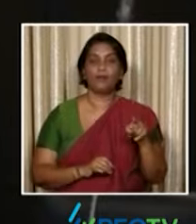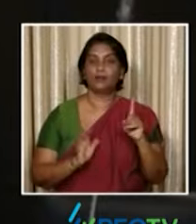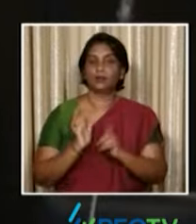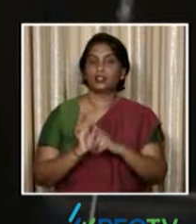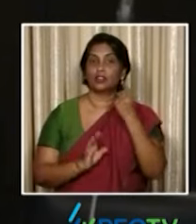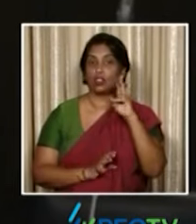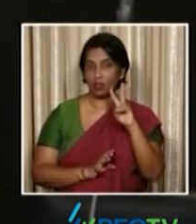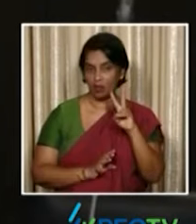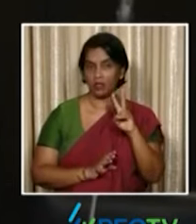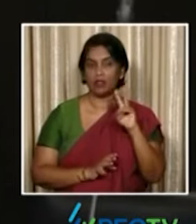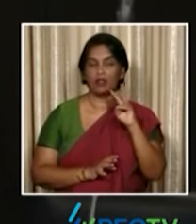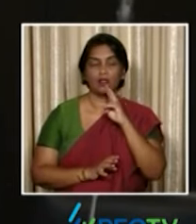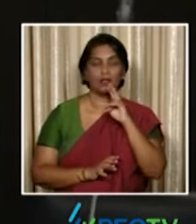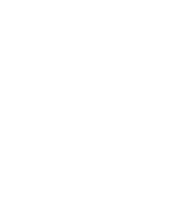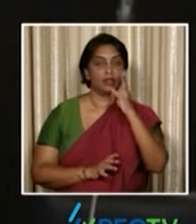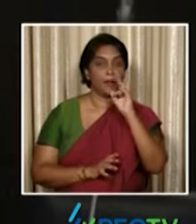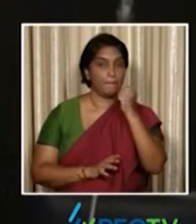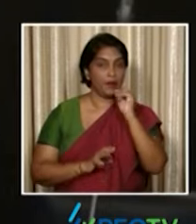12